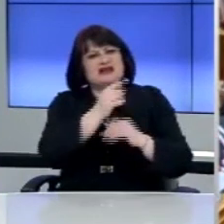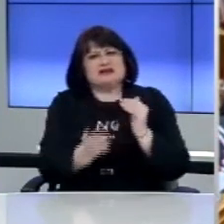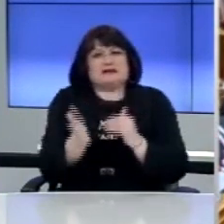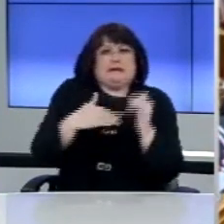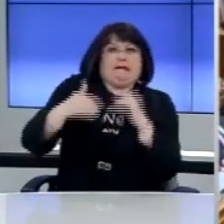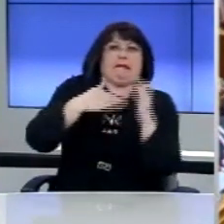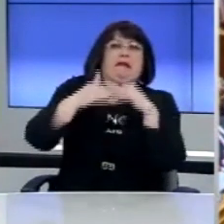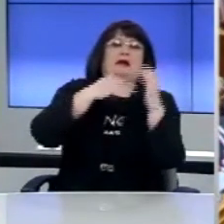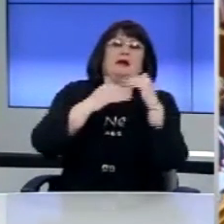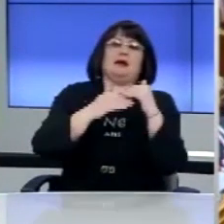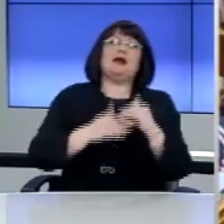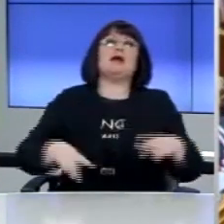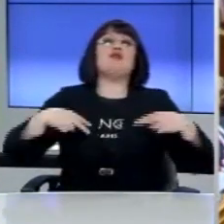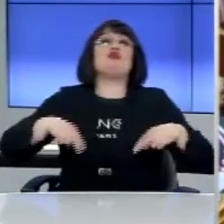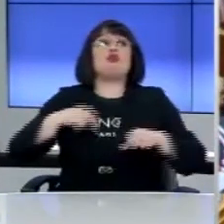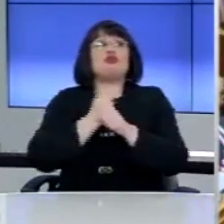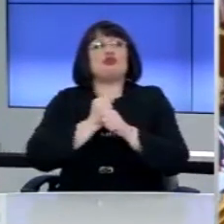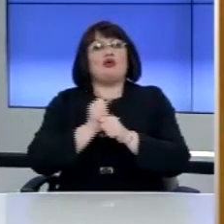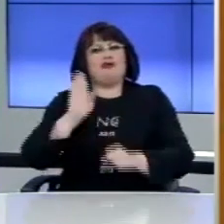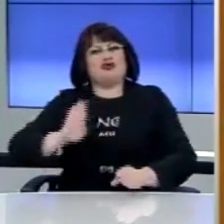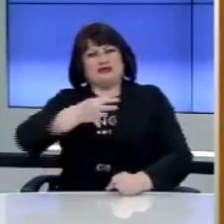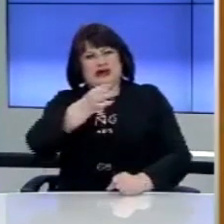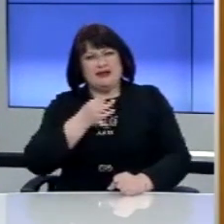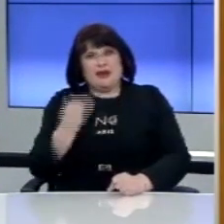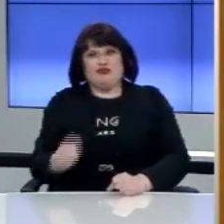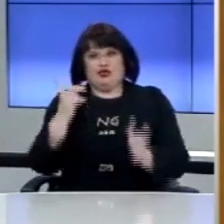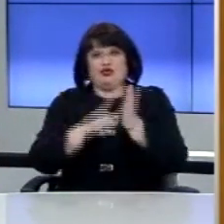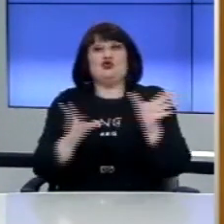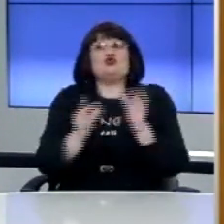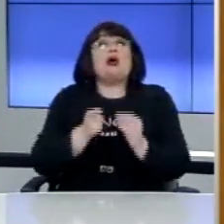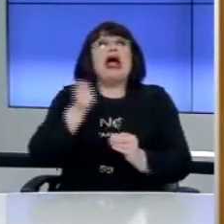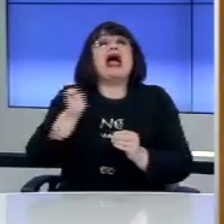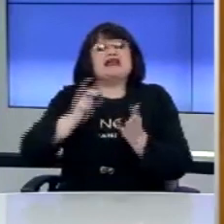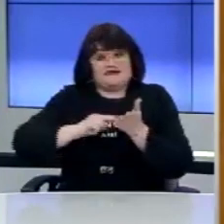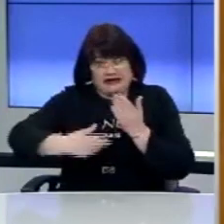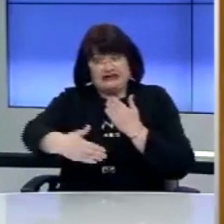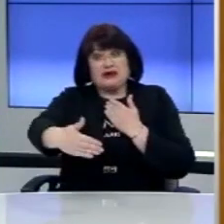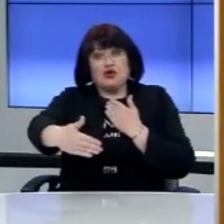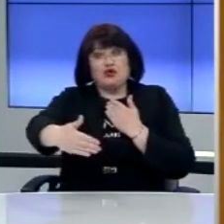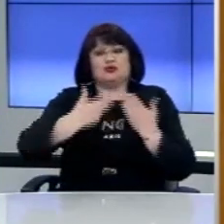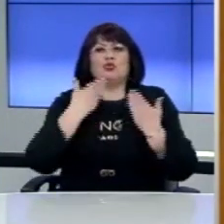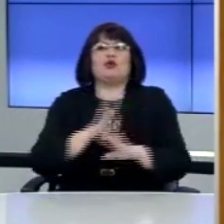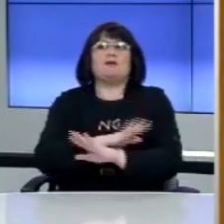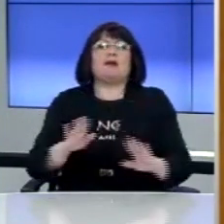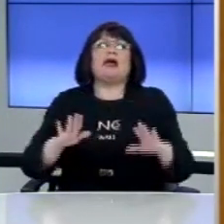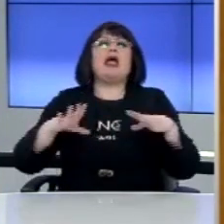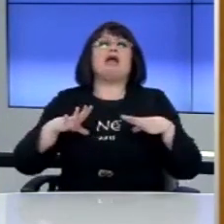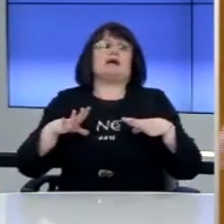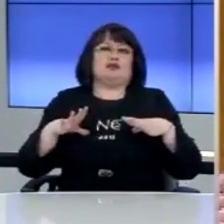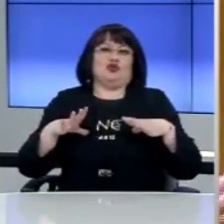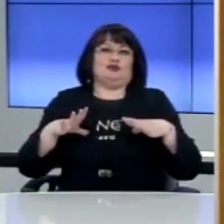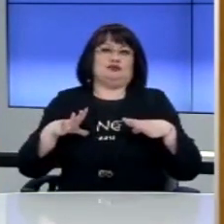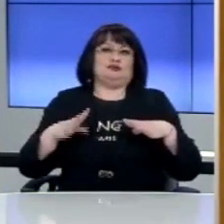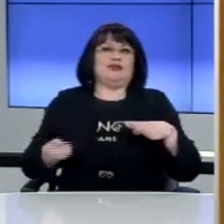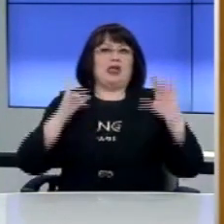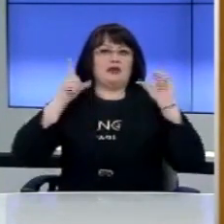Υπουργός Εργασίας πρόσφατα είπε ότι με την ψήφιση του νέου νόμου για το ασφαλιστικό θα έχει ολοκληρωθεί από τις κυβερνήσεις